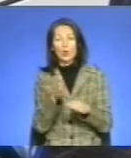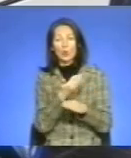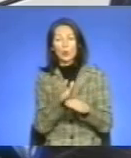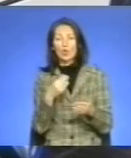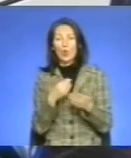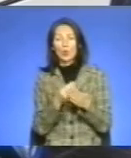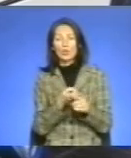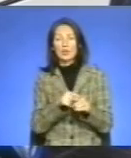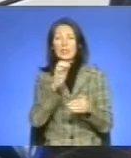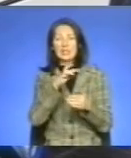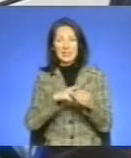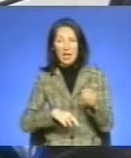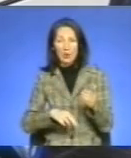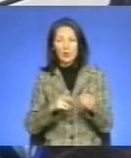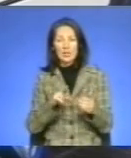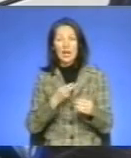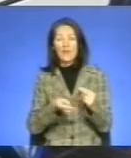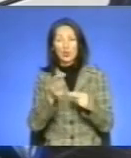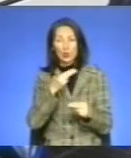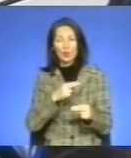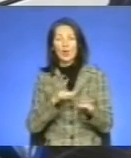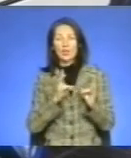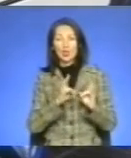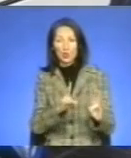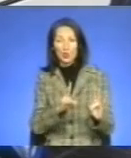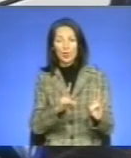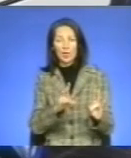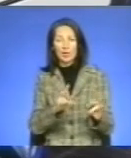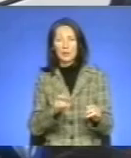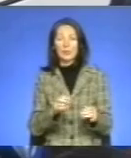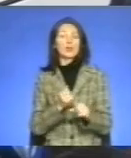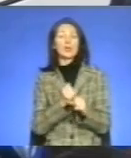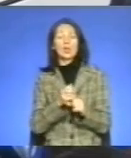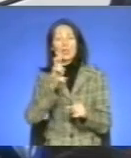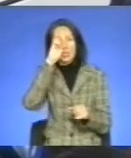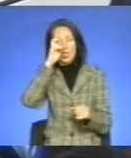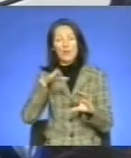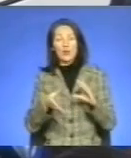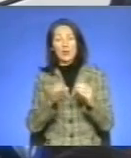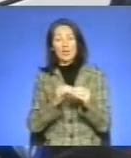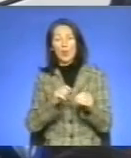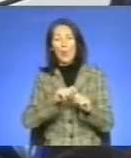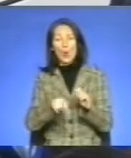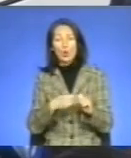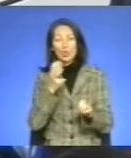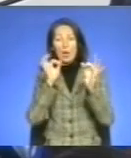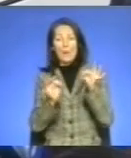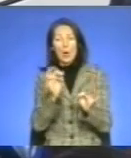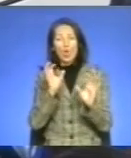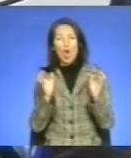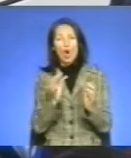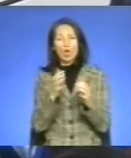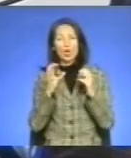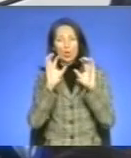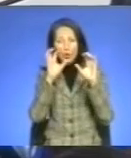коштів, які стягуються як відшкодування шкоди заподіяної державі внаслідок порушення природоохоронного законодавства між державними і